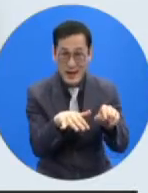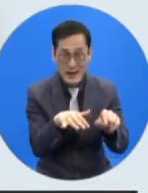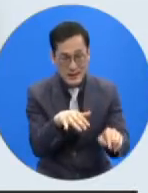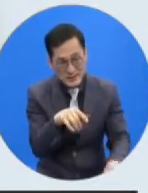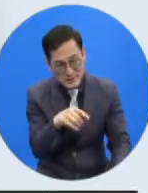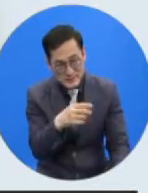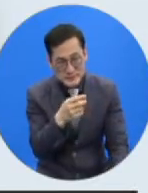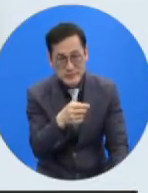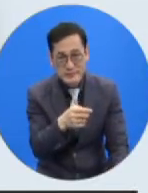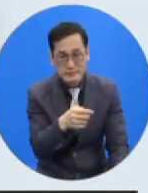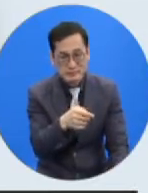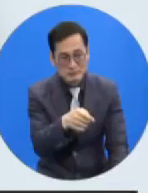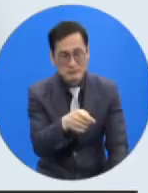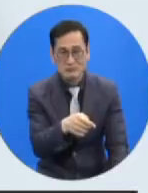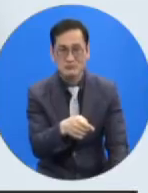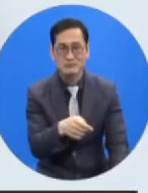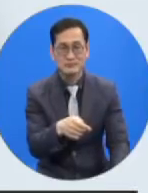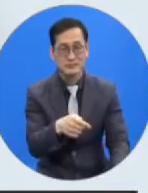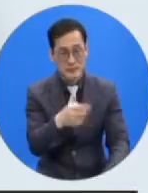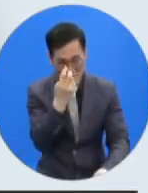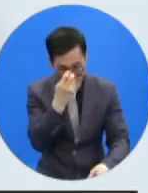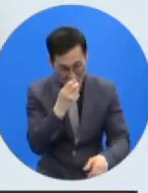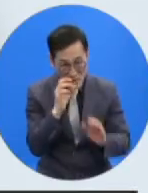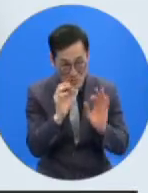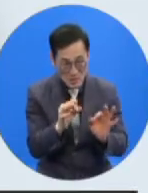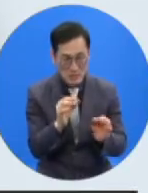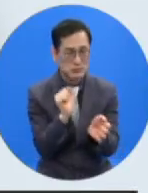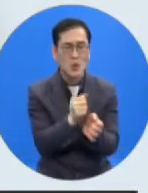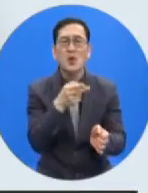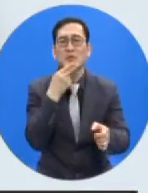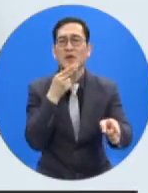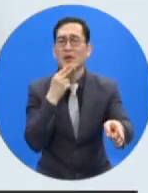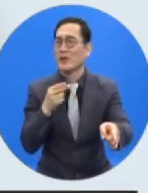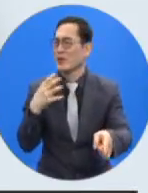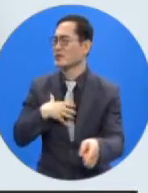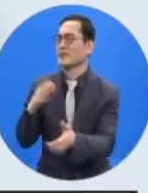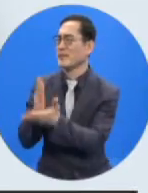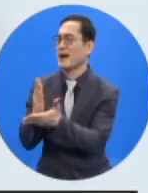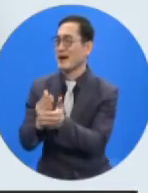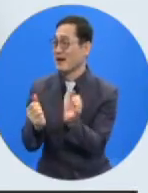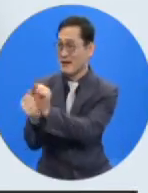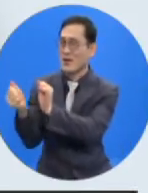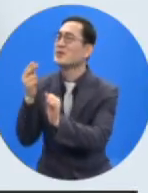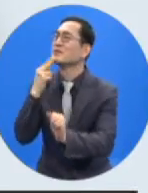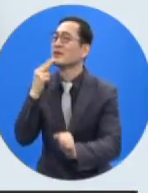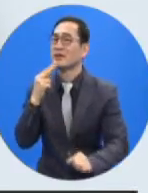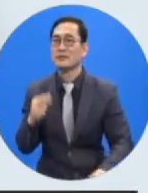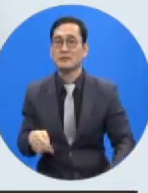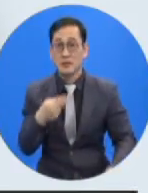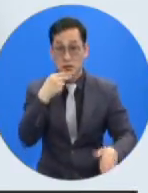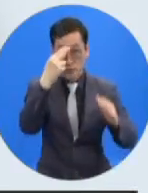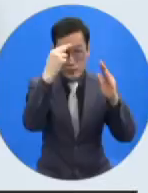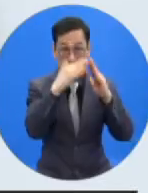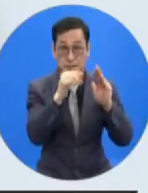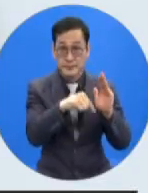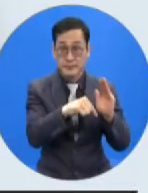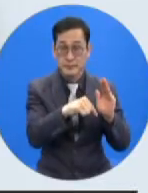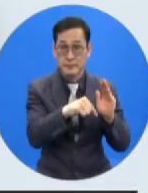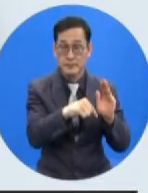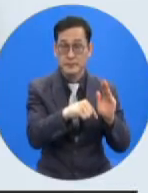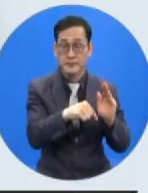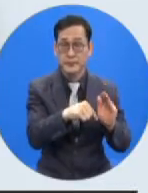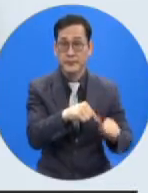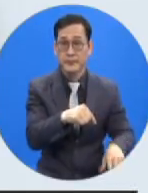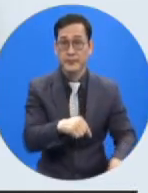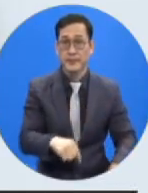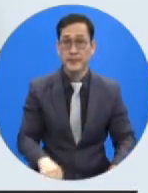너무 걱정 마시라. 아우 걱정하지 말라. 뭔가 해당 그 유흥주점 입장에서는